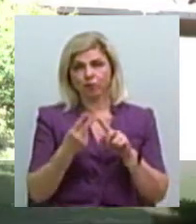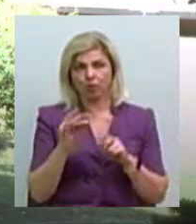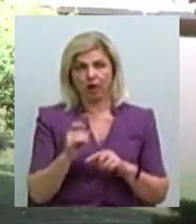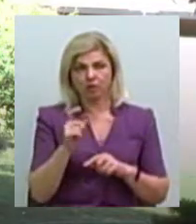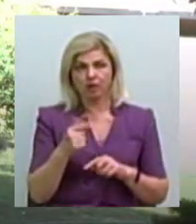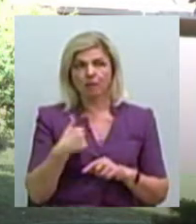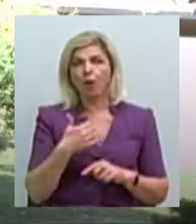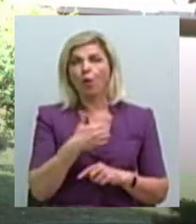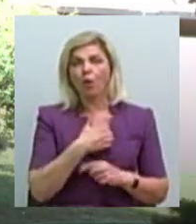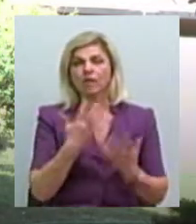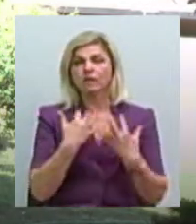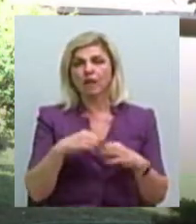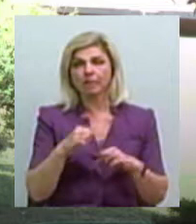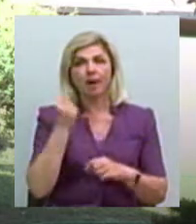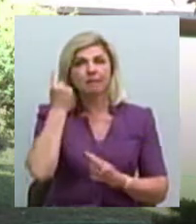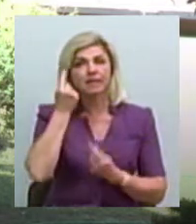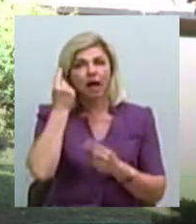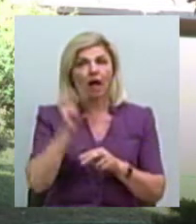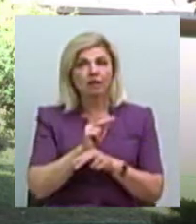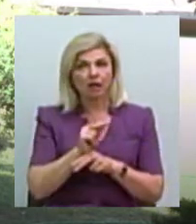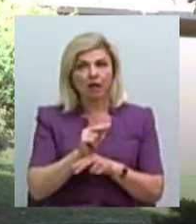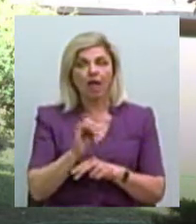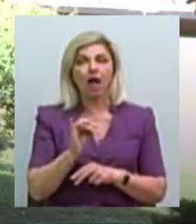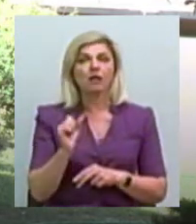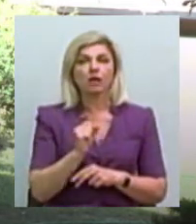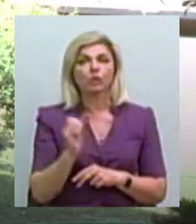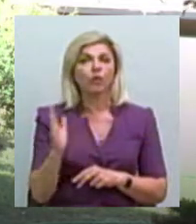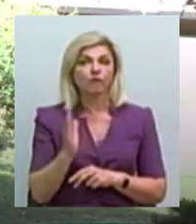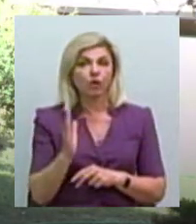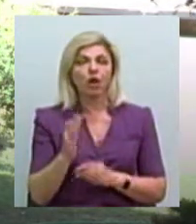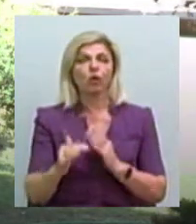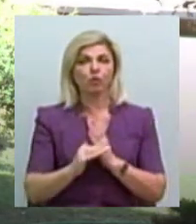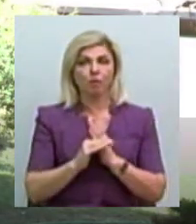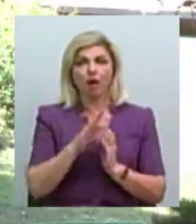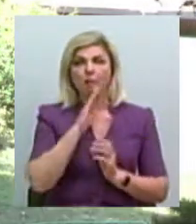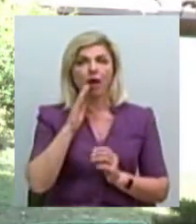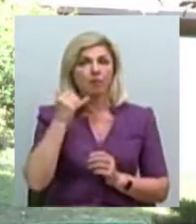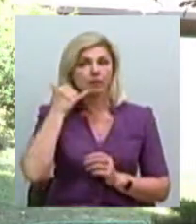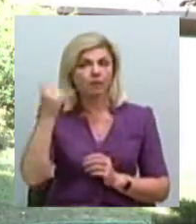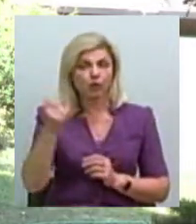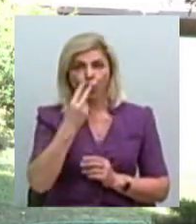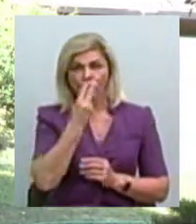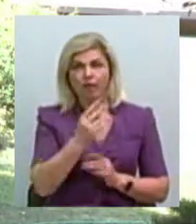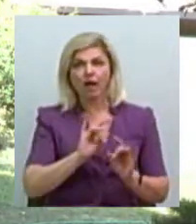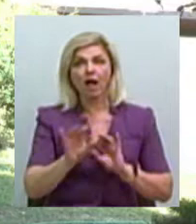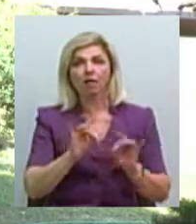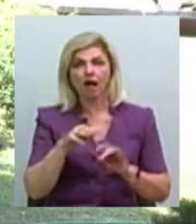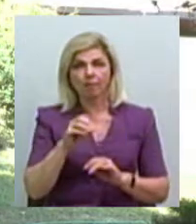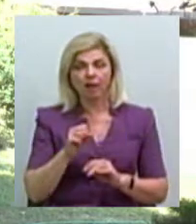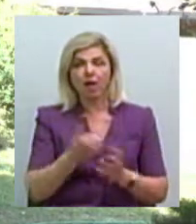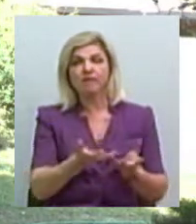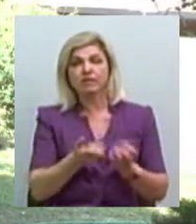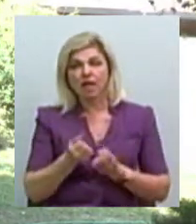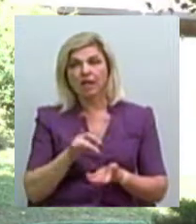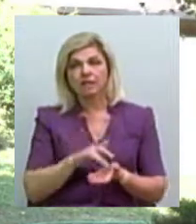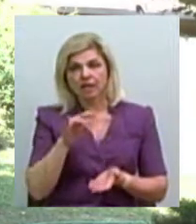хотіли забирати на психіатрії вже, і Анатолій Володимирович допоміг. Мама зателефонувала, побачила рекламу. Забрали мене до центру,